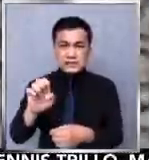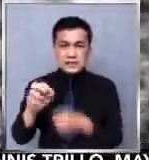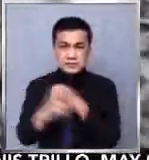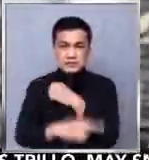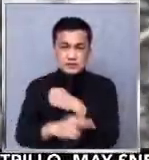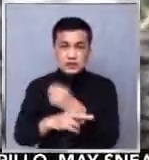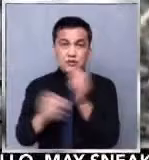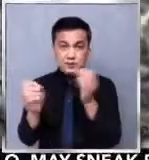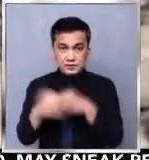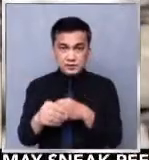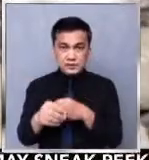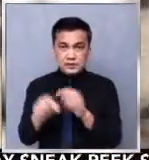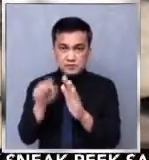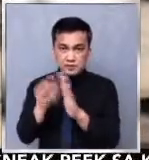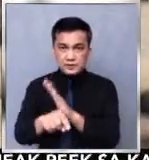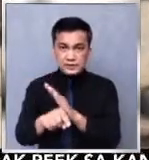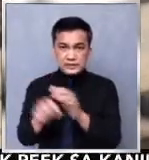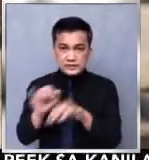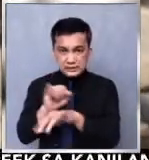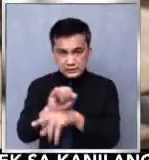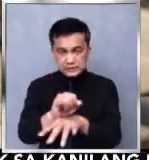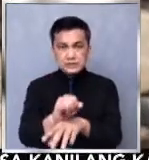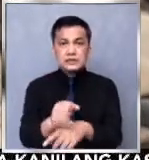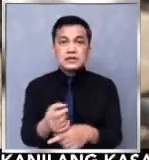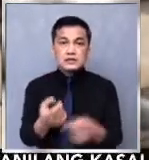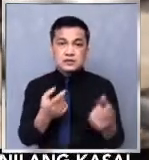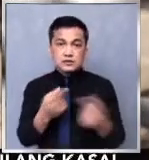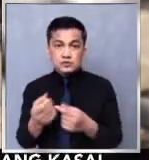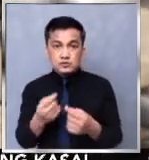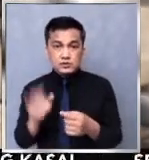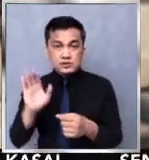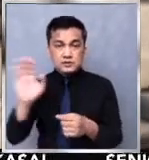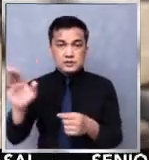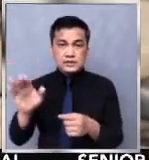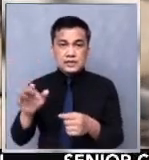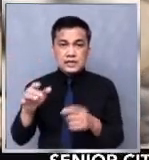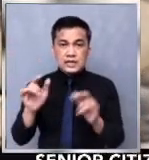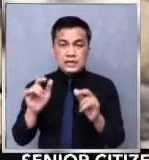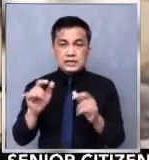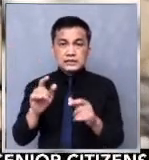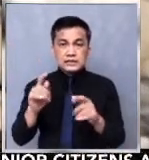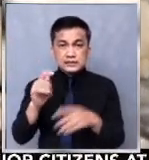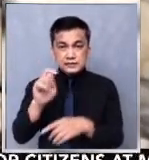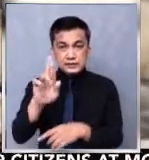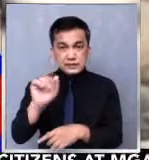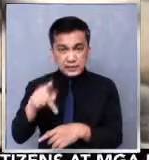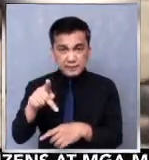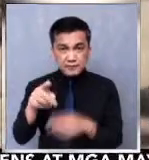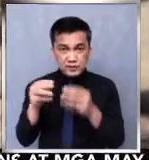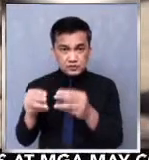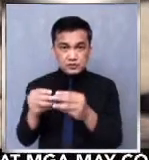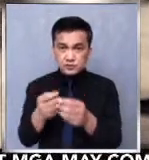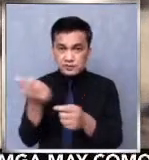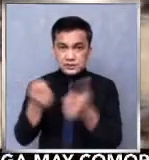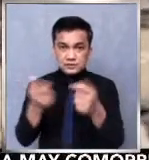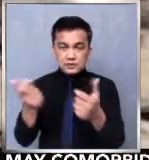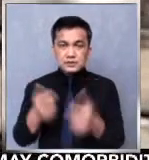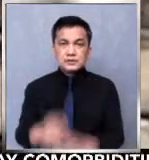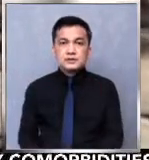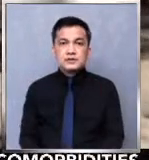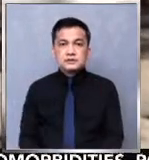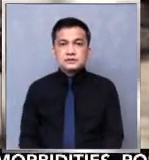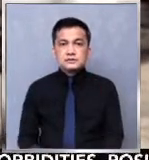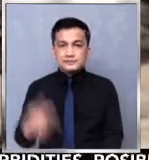pamatay ng alitangya. Nagsasagawa rin daw sila ng light trap method para matanggal ang mga ito. Nico Wahe, Nakatutok, 24